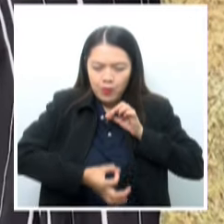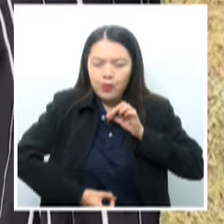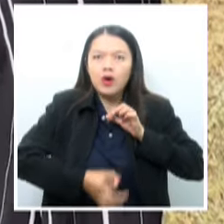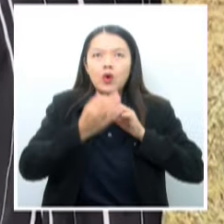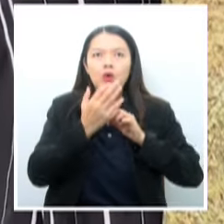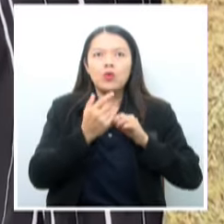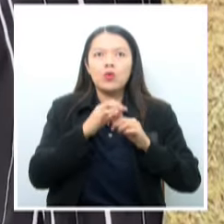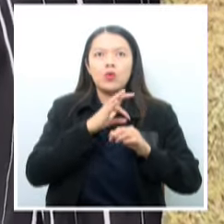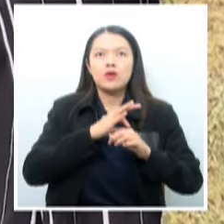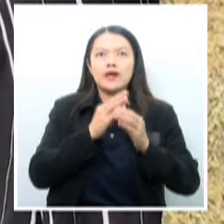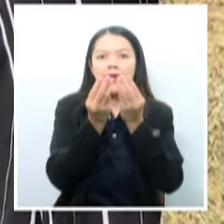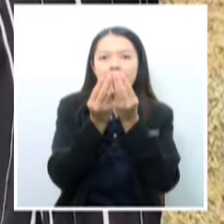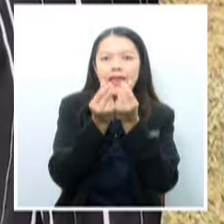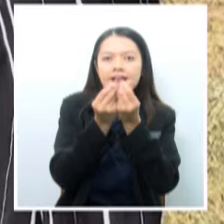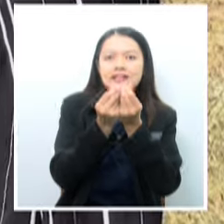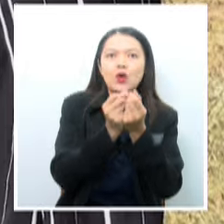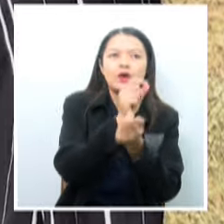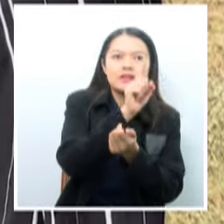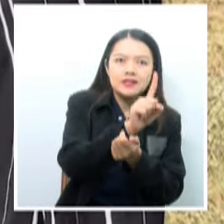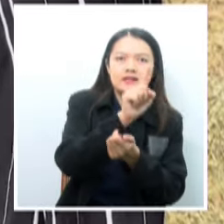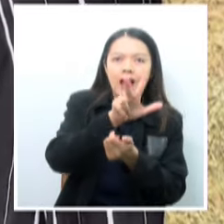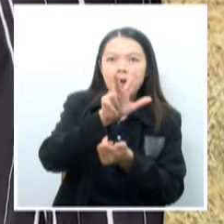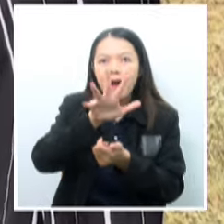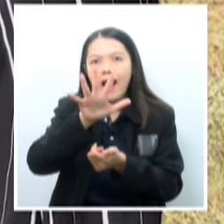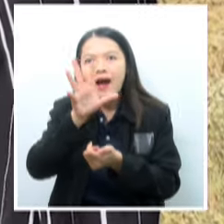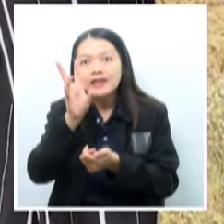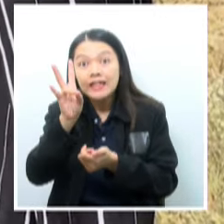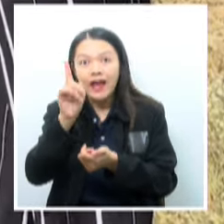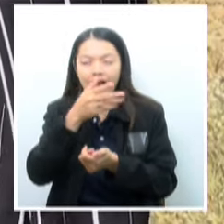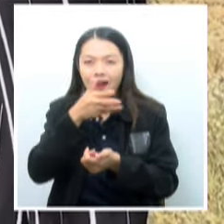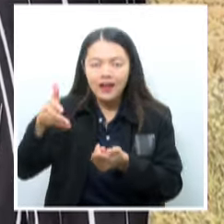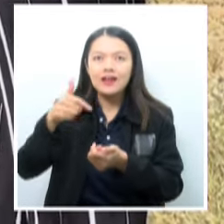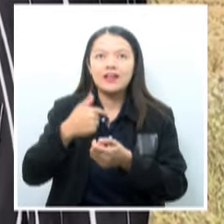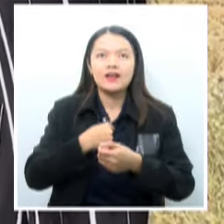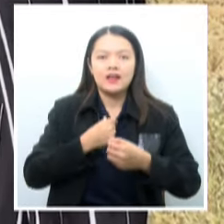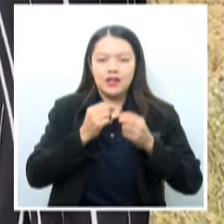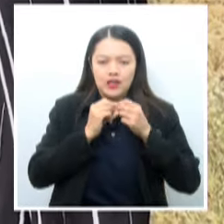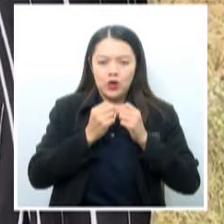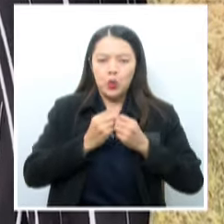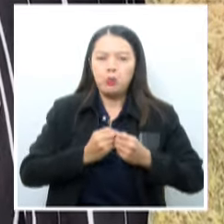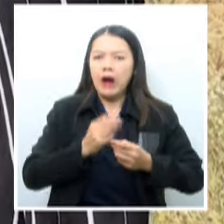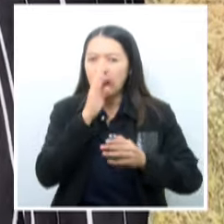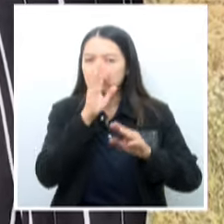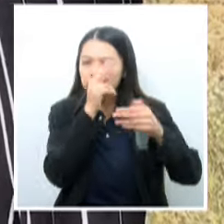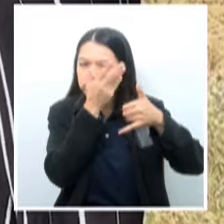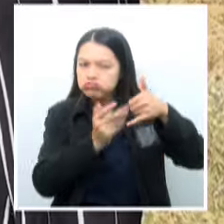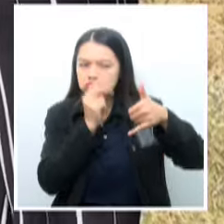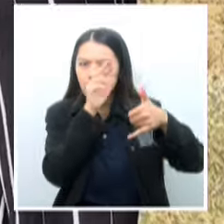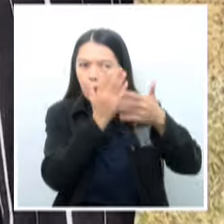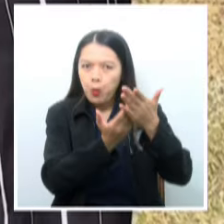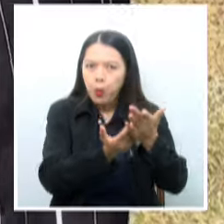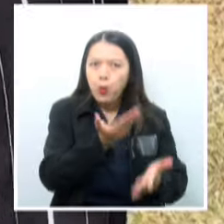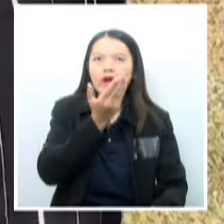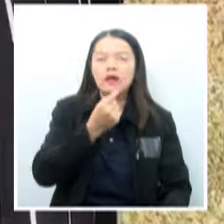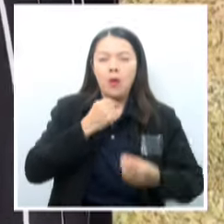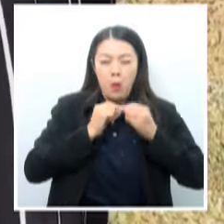ะเป็นเลขขี้นะครับกระดุมเนี่ยจะสื่อถึงความมีฐานะร่ำรวยนะครับยิ่งติดมากก็จะมีฐานะ